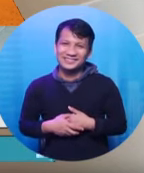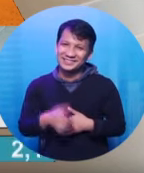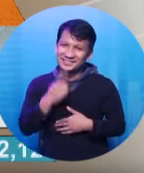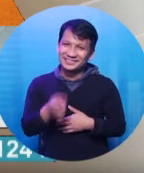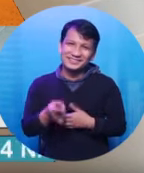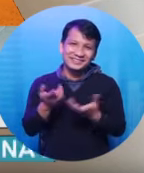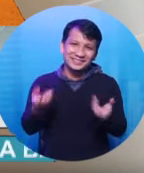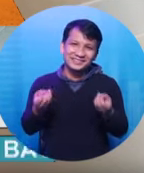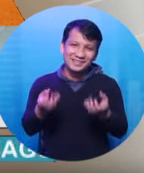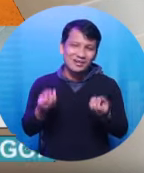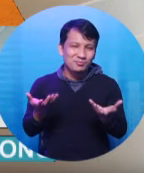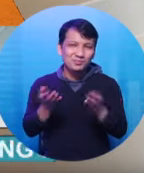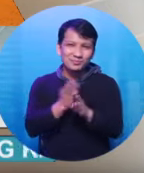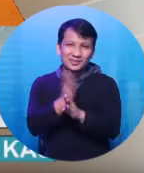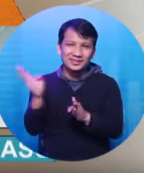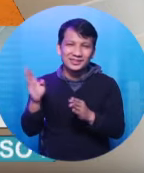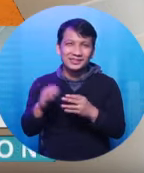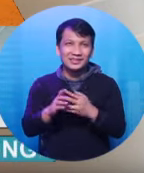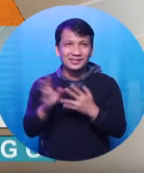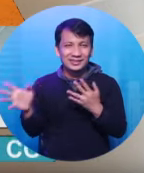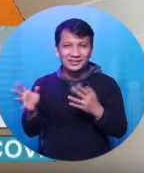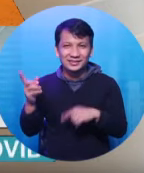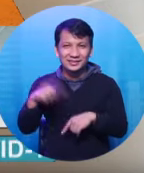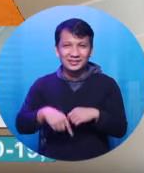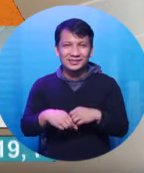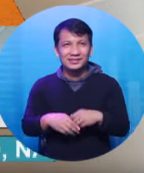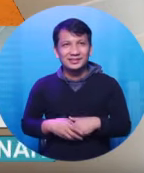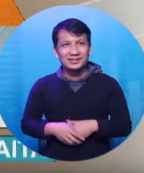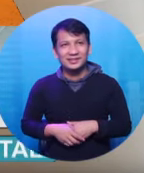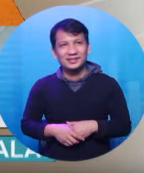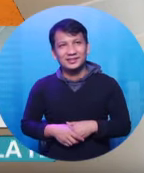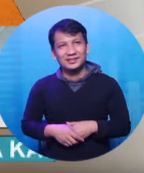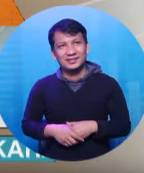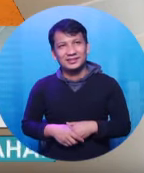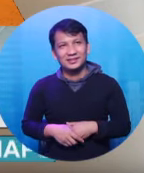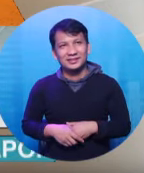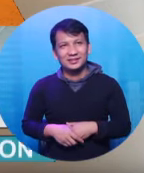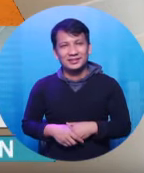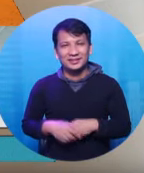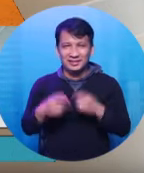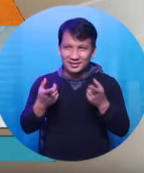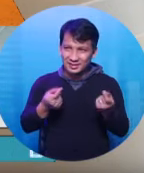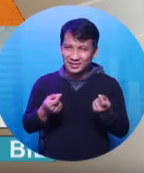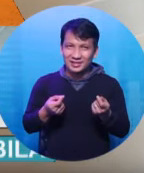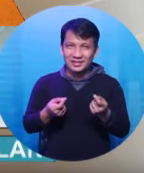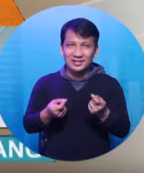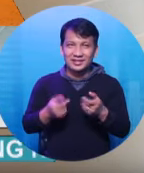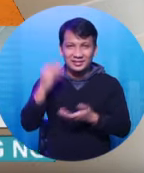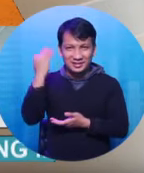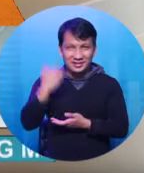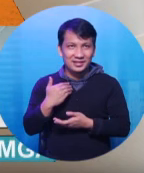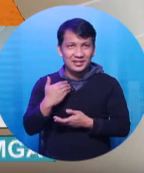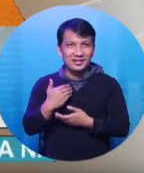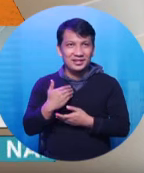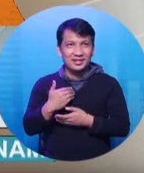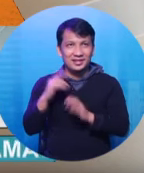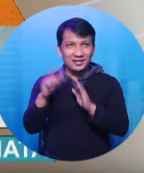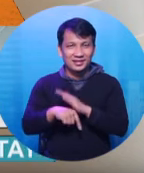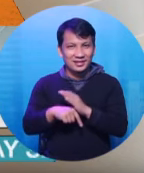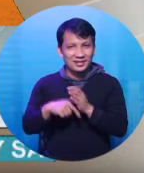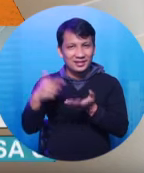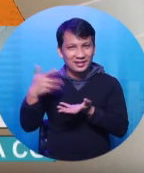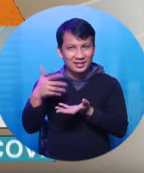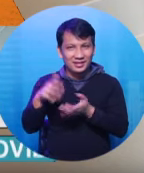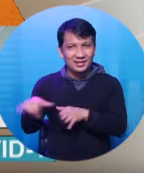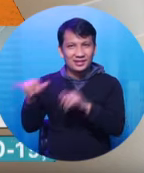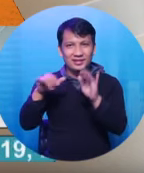Sanga-sanga na. Okay. Hanggang sa magkaroon ng ugat. Okay. Sige po, ma'am. Ganito. Kukulangin tayo ng oras. Sige. Pag-aaralan po